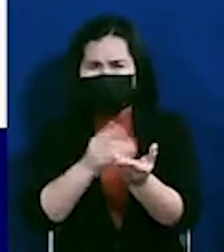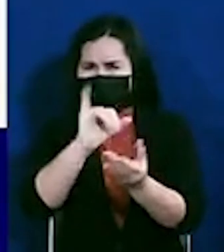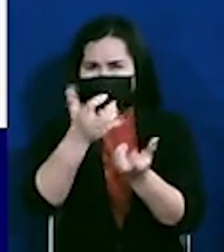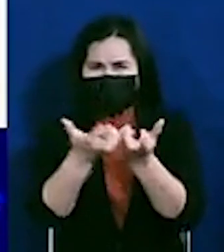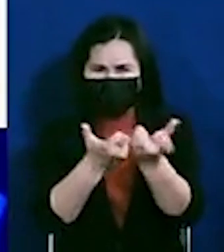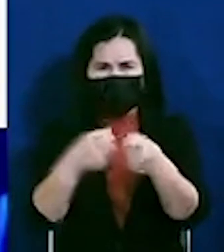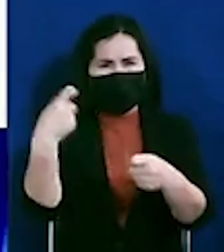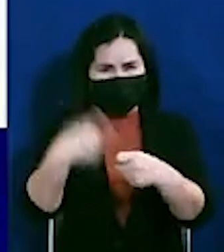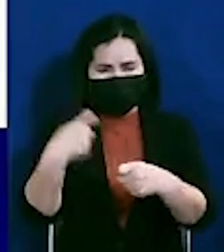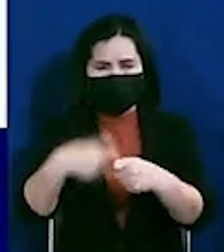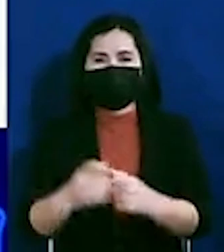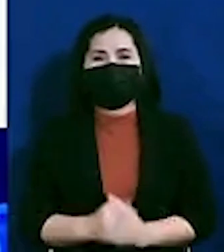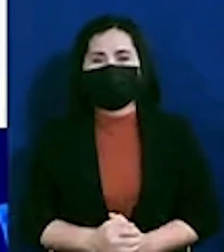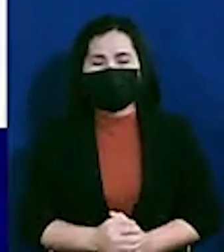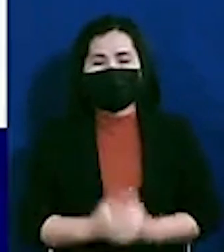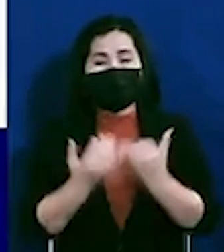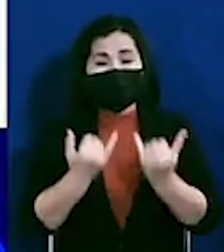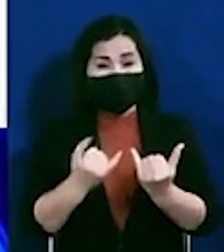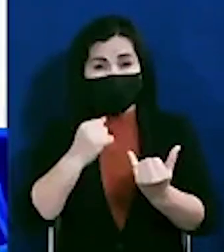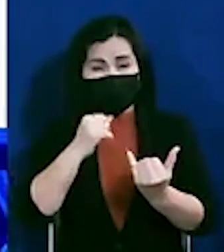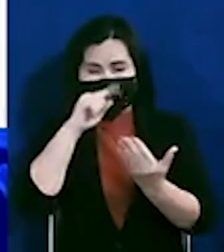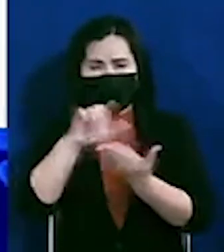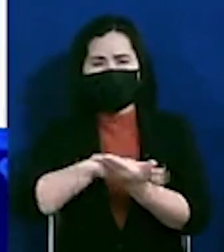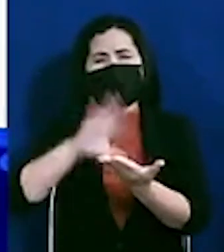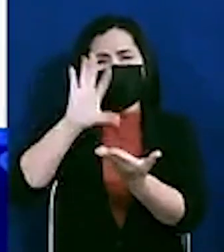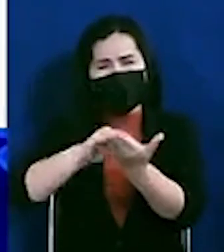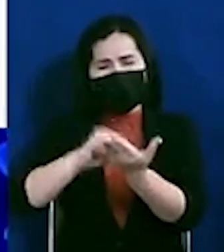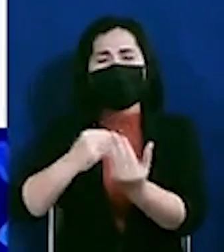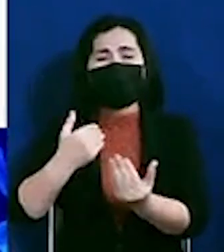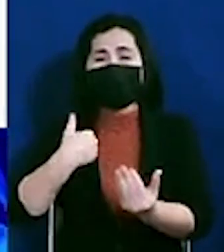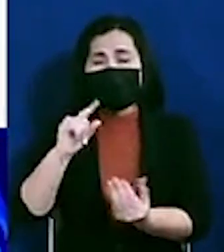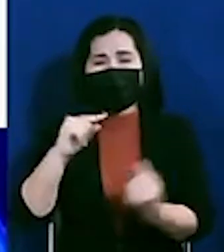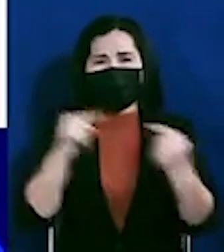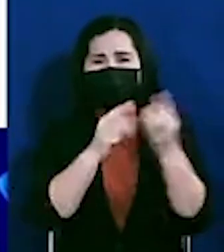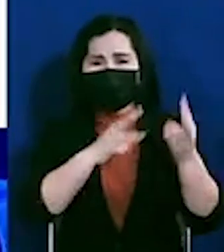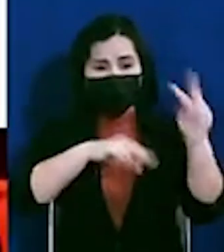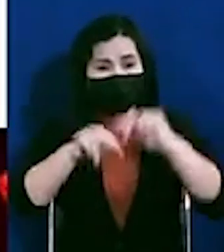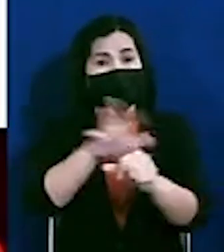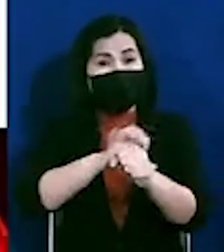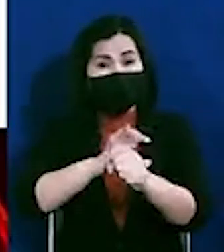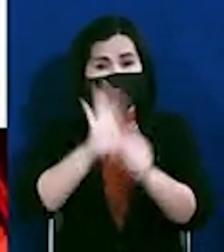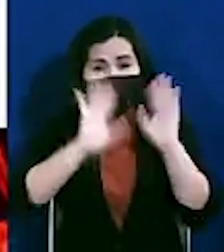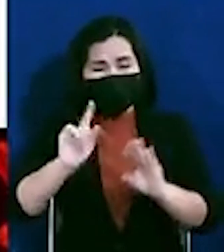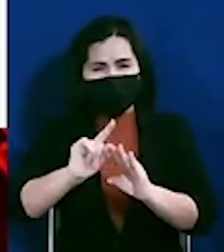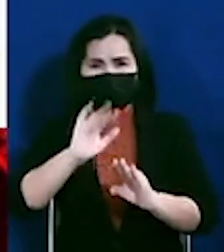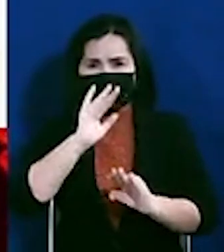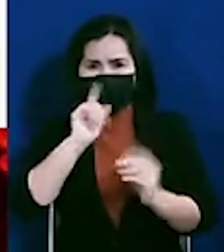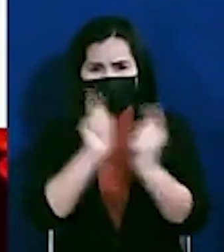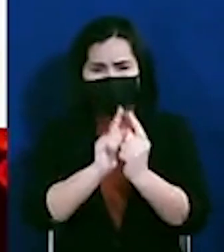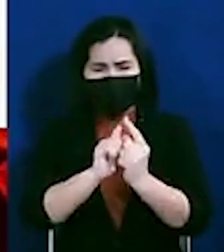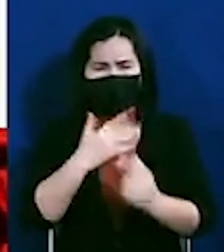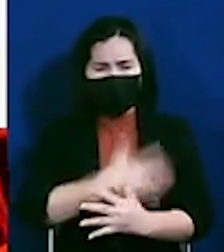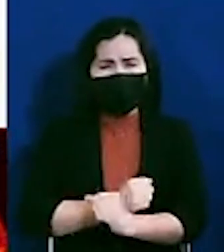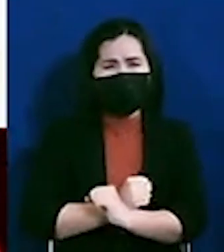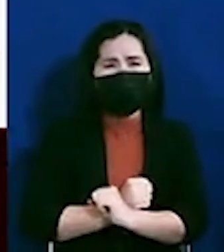อย่างนี้ครับข้อมูลที่เรามีอยู่ถือว่าวันนี้เนี่ยตัวแอนติเจน Testkitเนี่ยนะครับอาทิตย์ที่อดีต